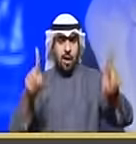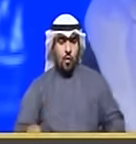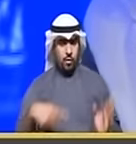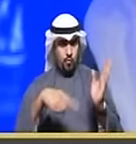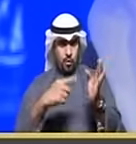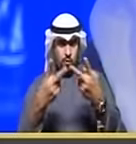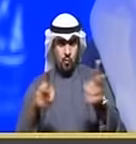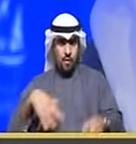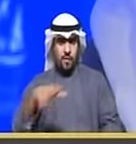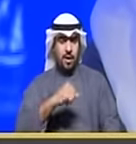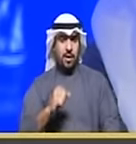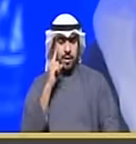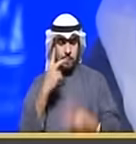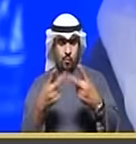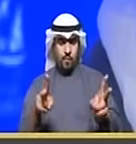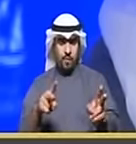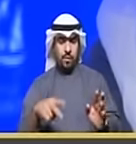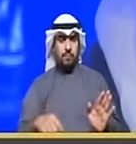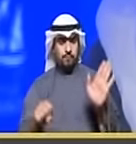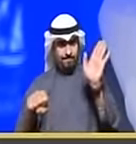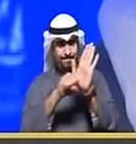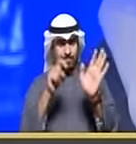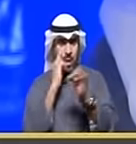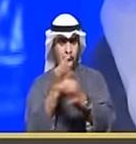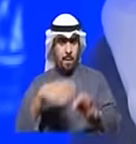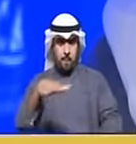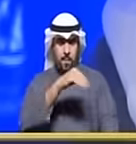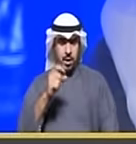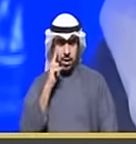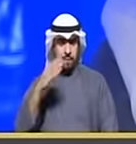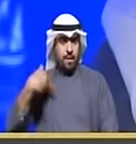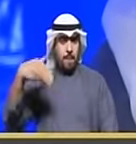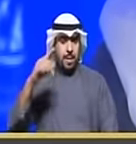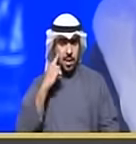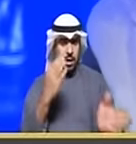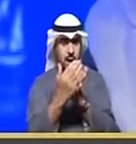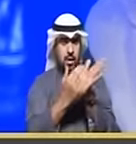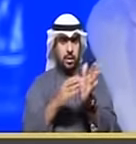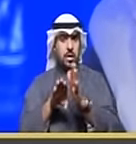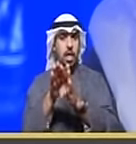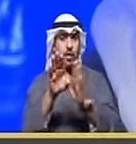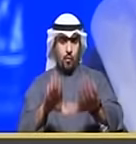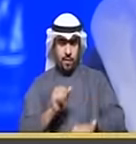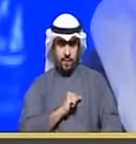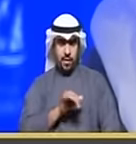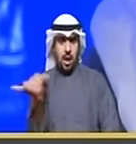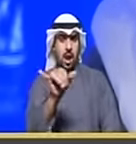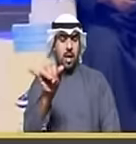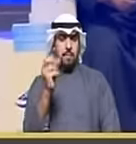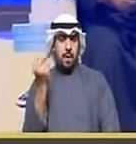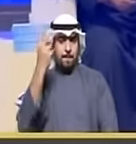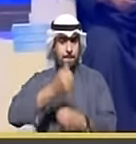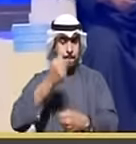ممكن للاطراف كثير هي بسيطه لكن سوف تعمل فارق كبير بالاقتصاد ثانيا عندنا الاهتمام بالمشاريع